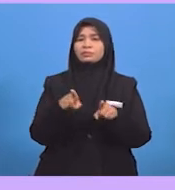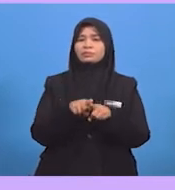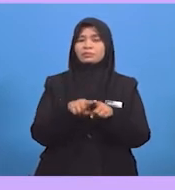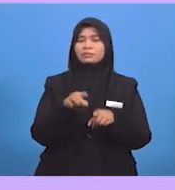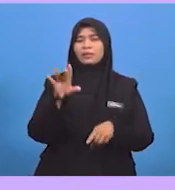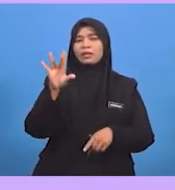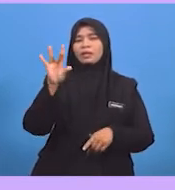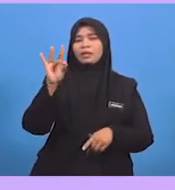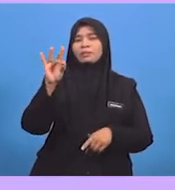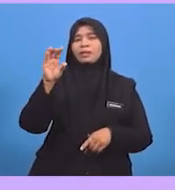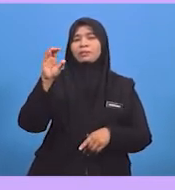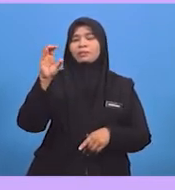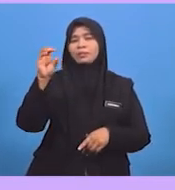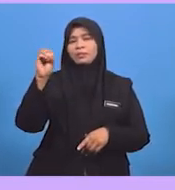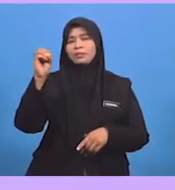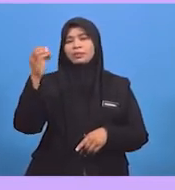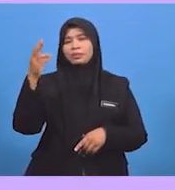Perbezaan keuntungan